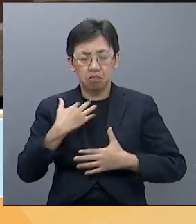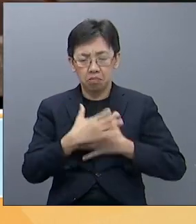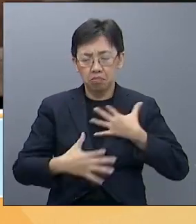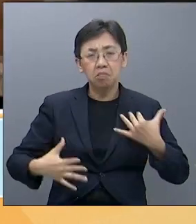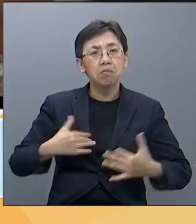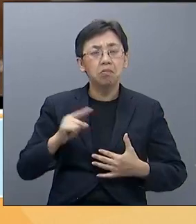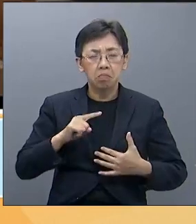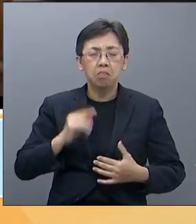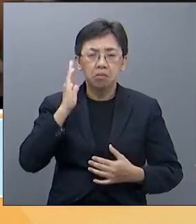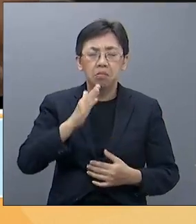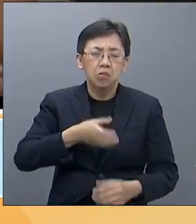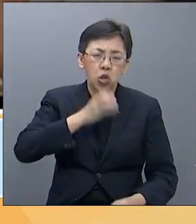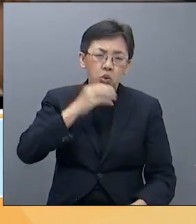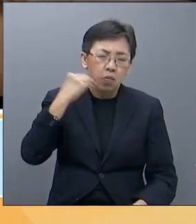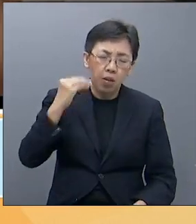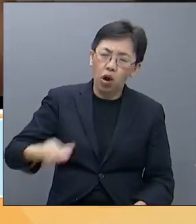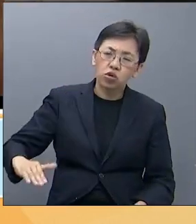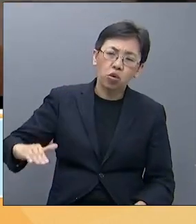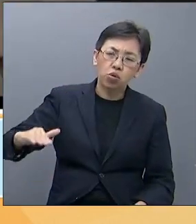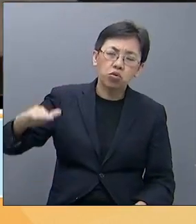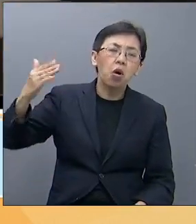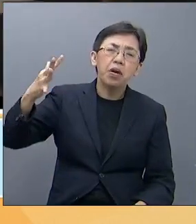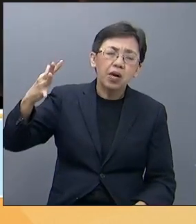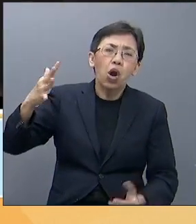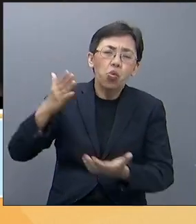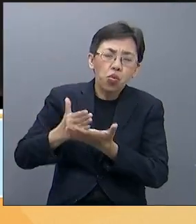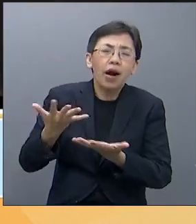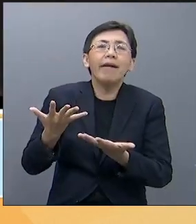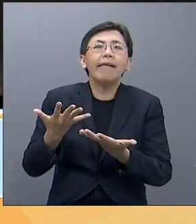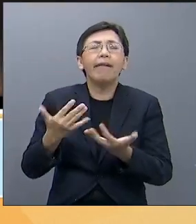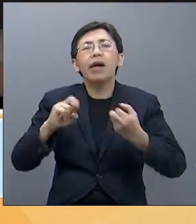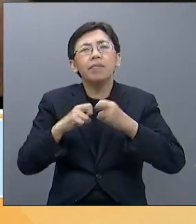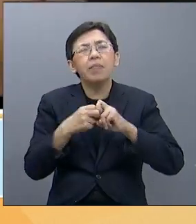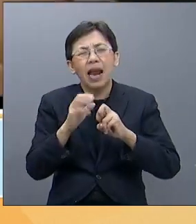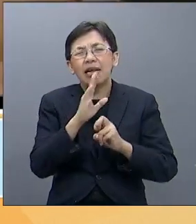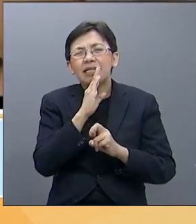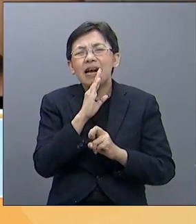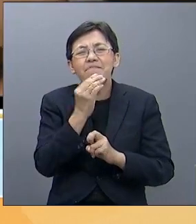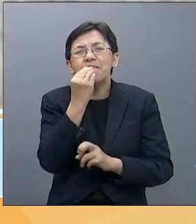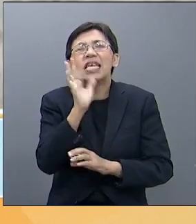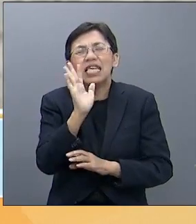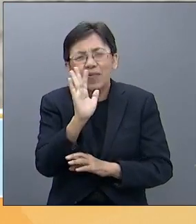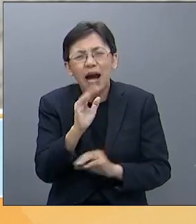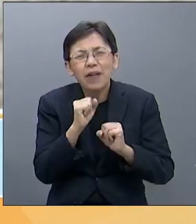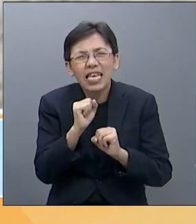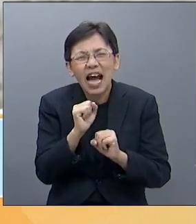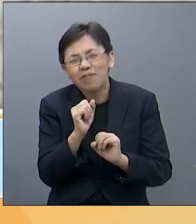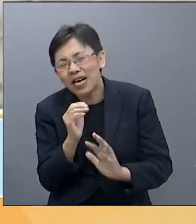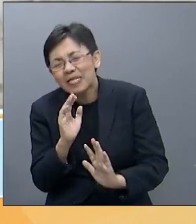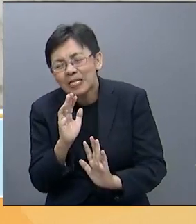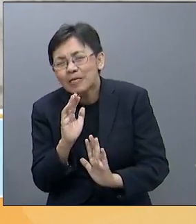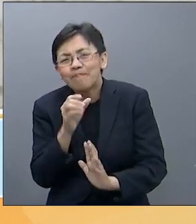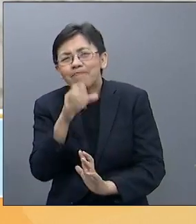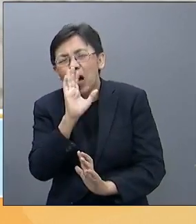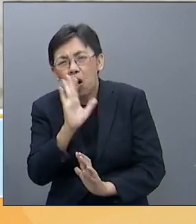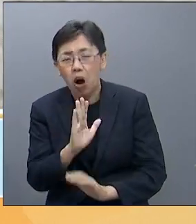ริญการเติบโต ใช่ครับผมครับก็มีปัจจัยหลายอย่างเนาะก็เลี่ยงได้ก็เลี่ยงใช้คำว่าเลี่ยงแล้วกัน นะคะเพราะว่าถ้าเกิดจะ